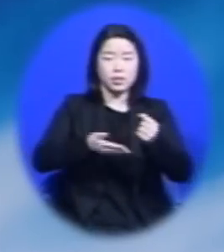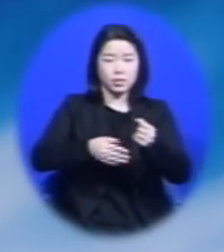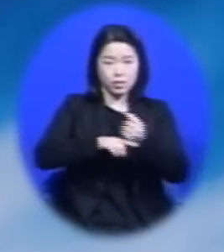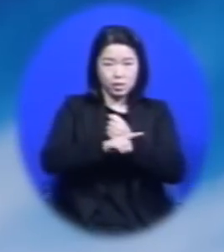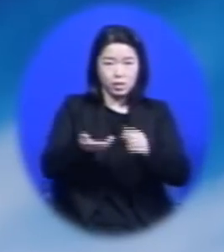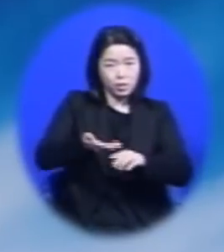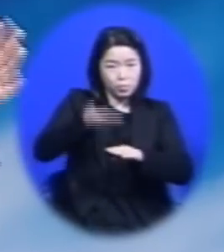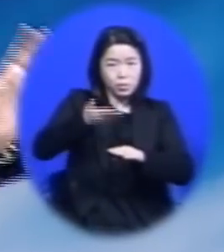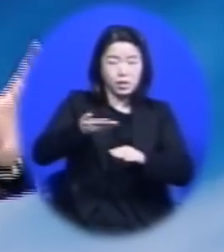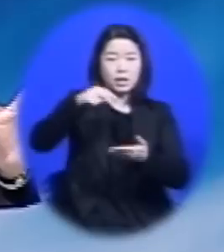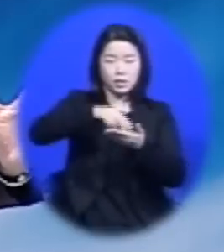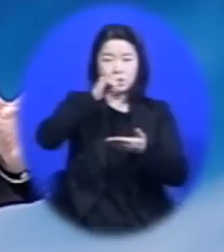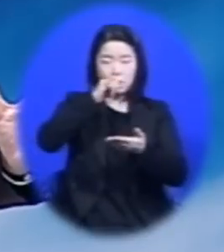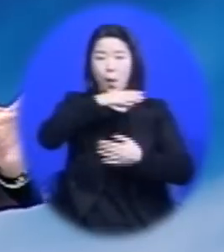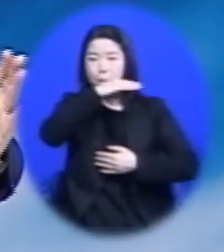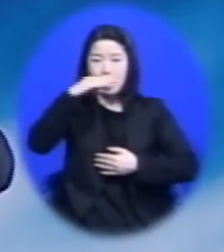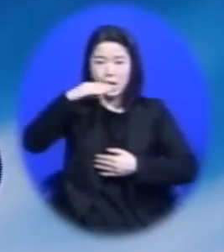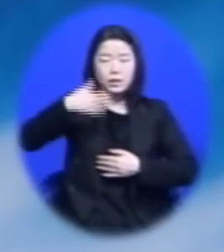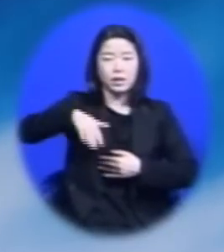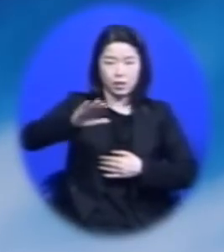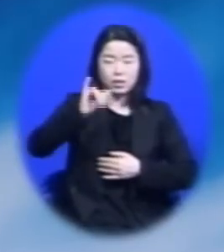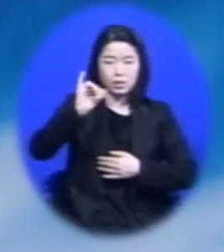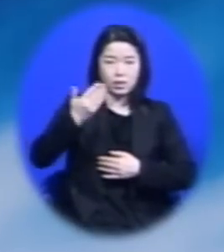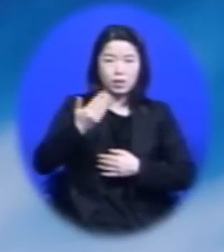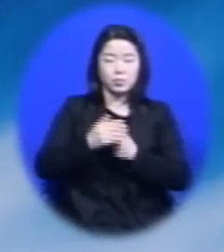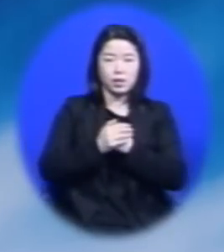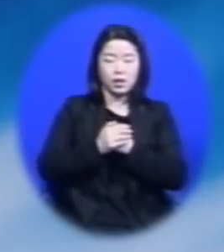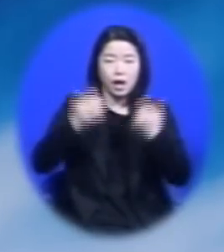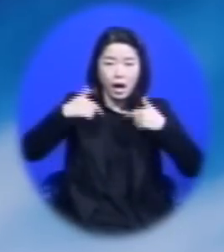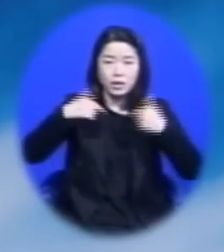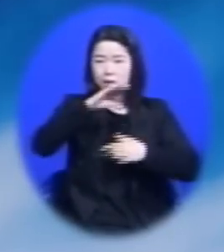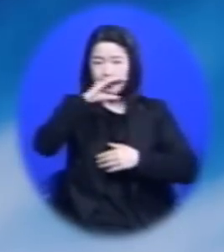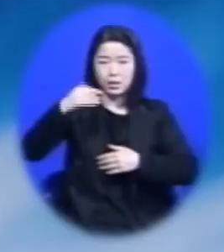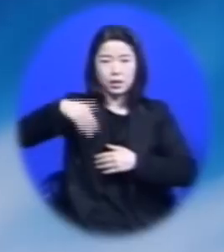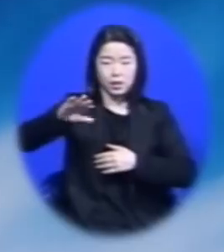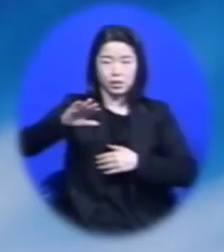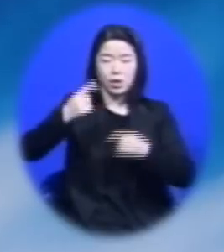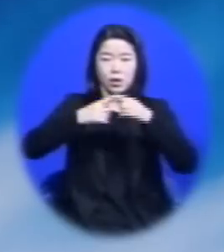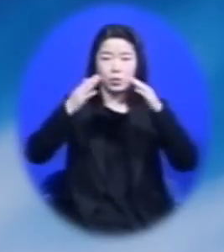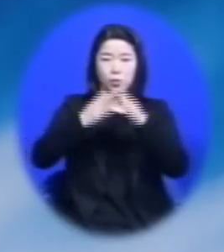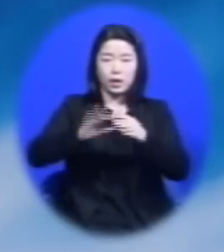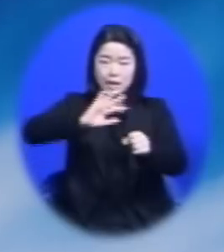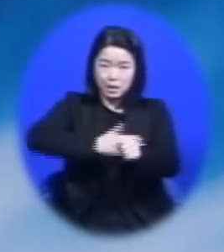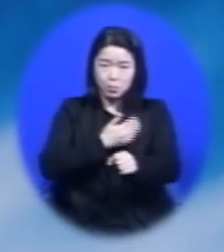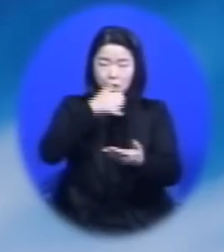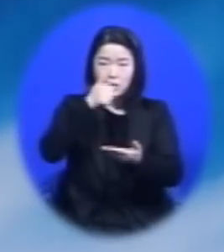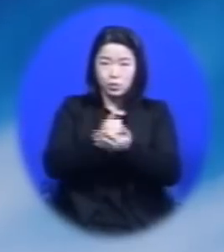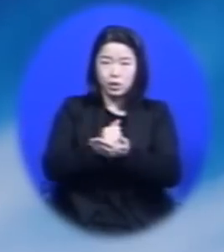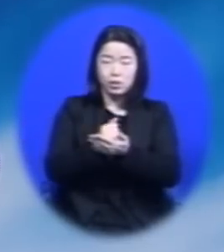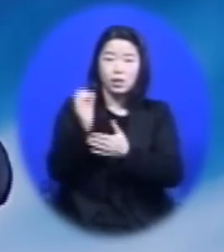합니다 올바르게 가야 되는 거예요 교회는 항상 바르게 가야 돼 교회가 잘못하거나 죄를 용납하거나